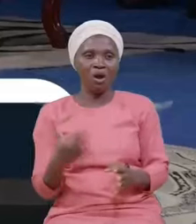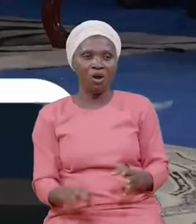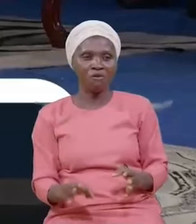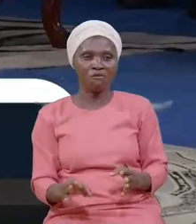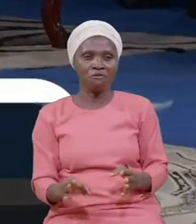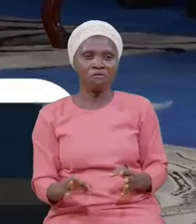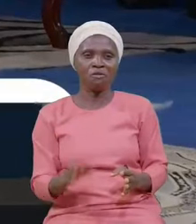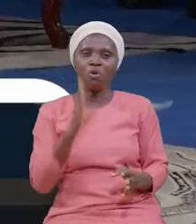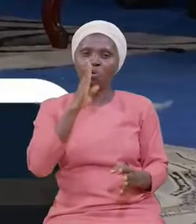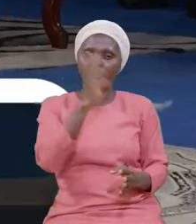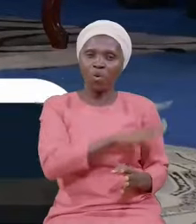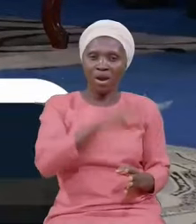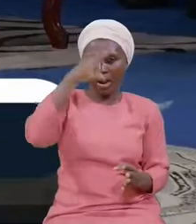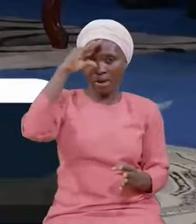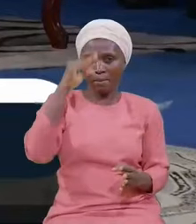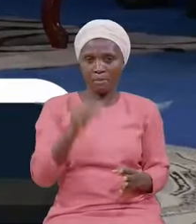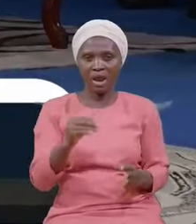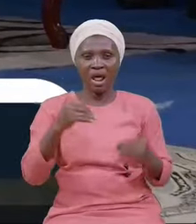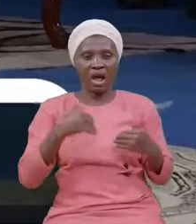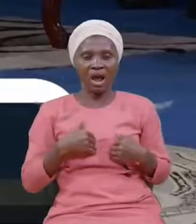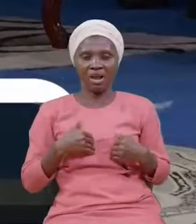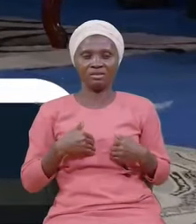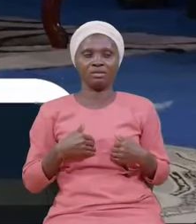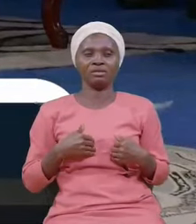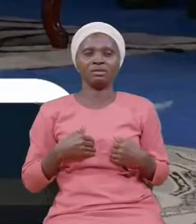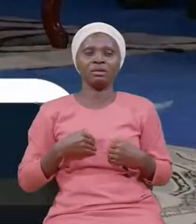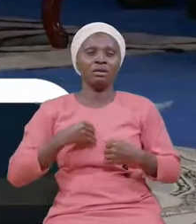Ils ont percé mes mains et mes pieds.